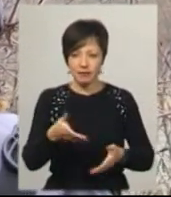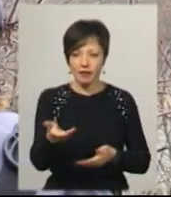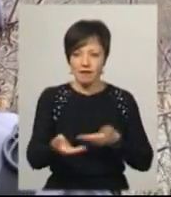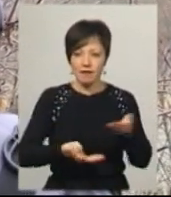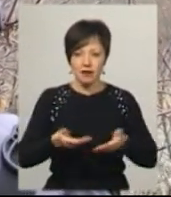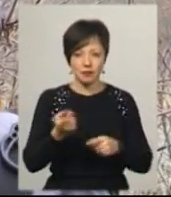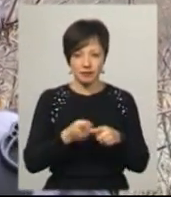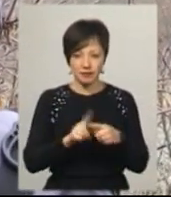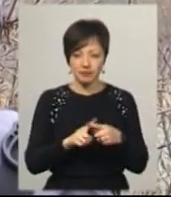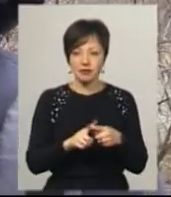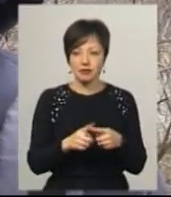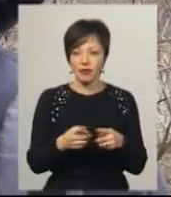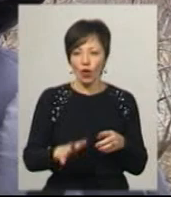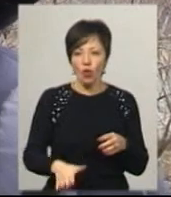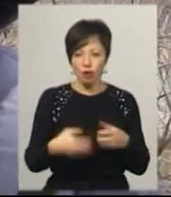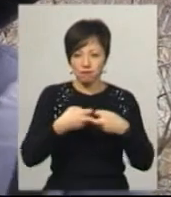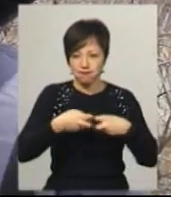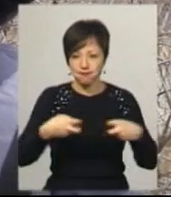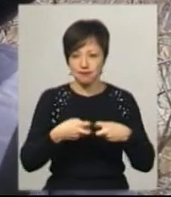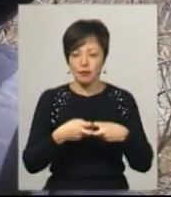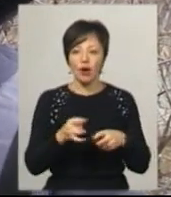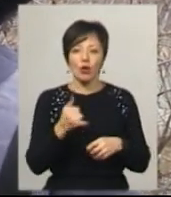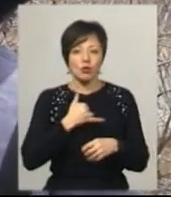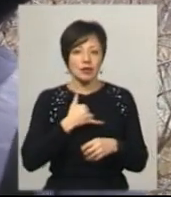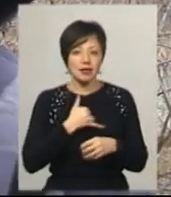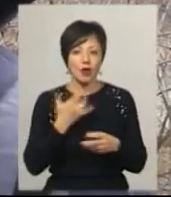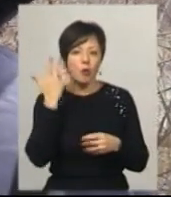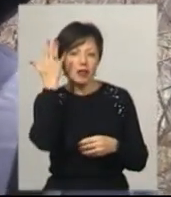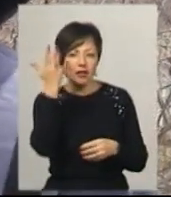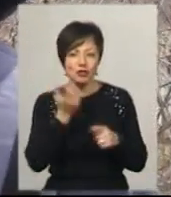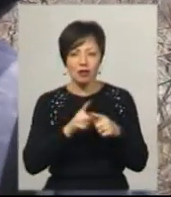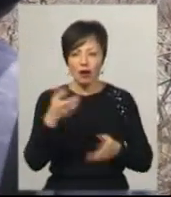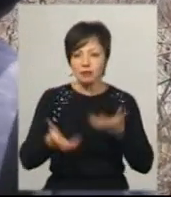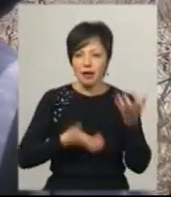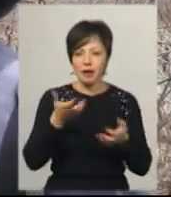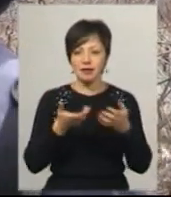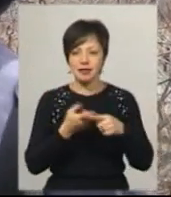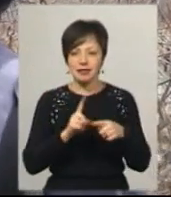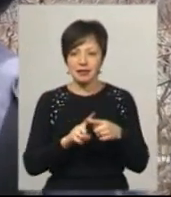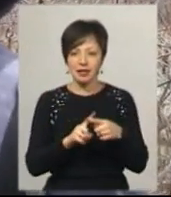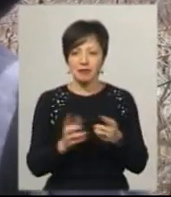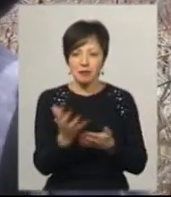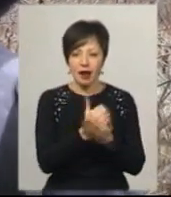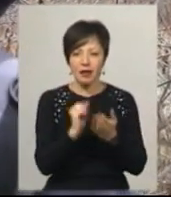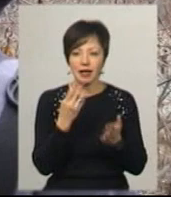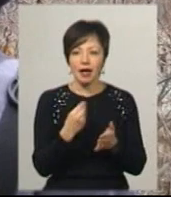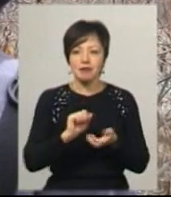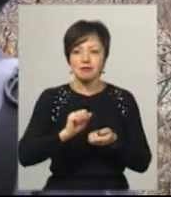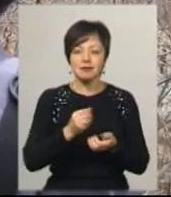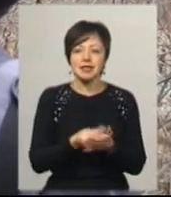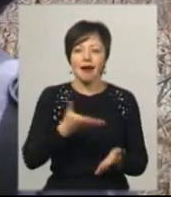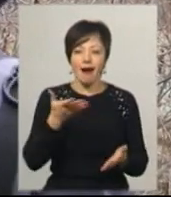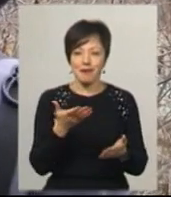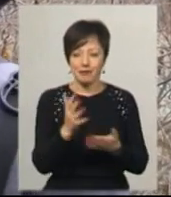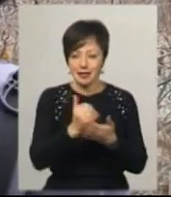поплатився тим, що потягнув ногу. У нас таке романтичне уявлення про археологію. Це така Лара Крофт, яка бігає і збирає тільки скарби.